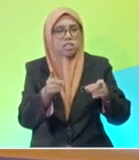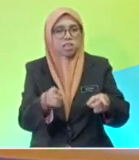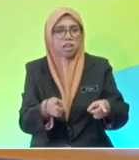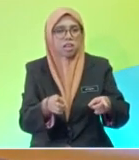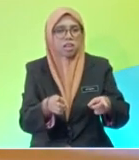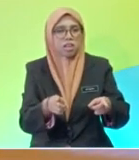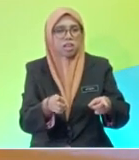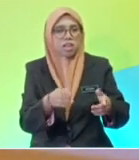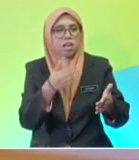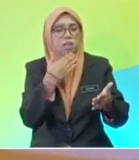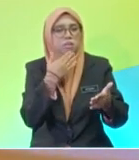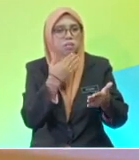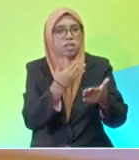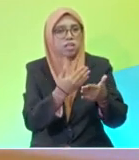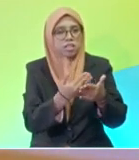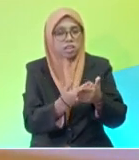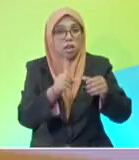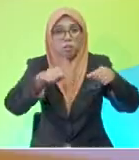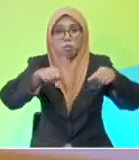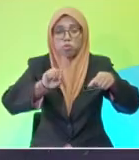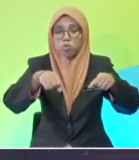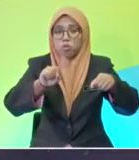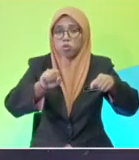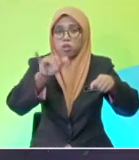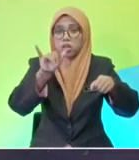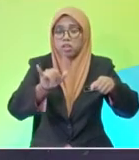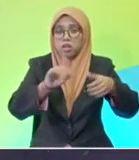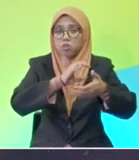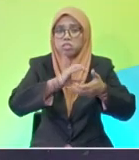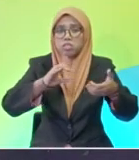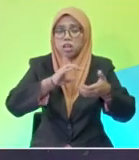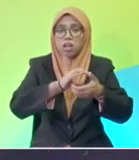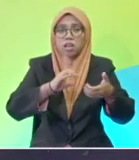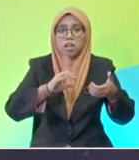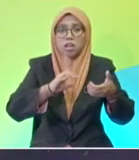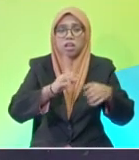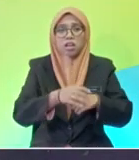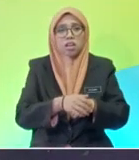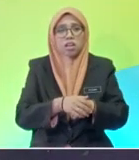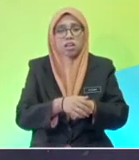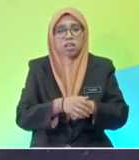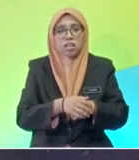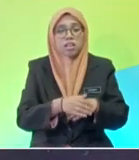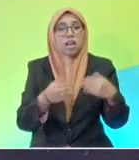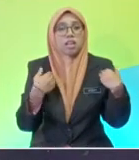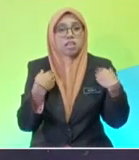membaiki motornya rusak dan ada murid ataupun diri saya yang lalu dengan kriteria